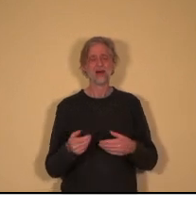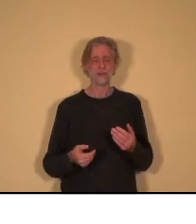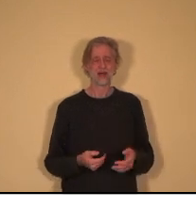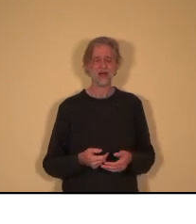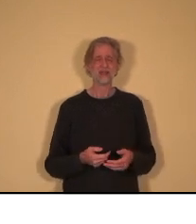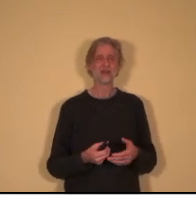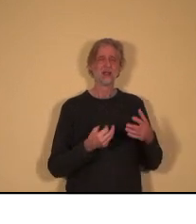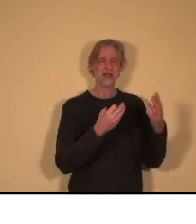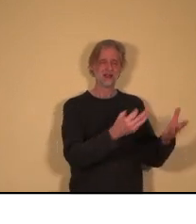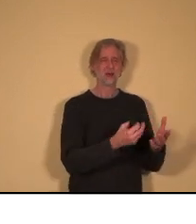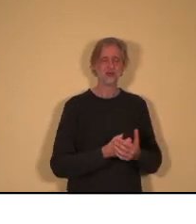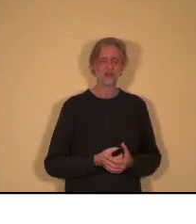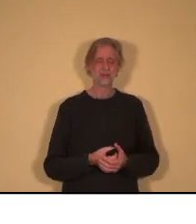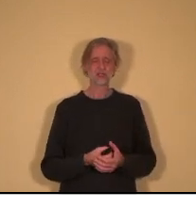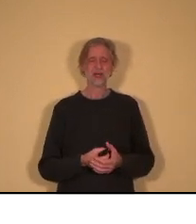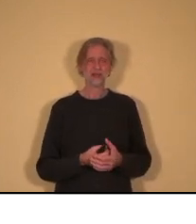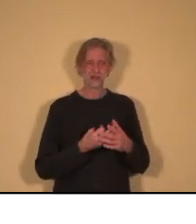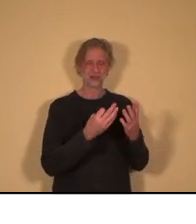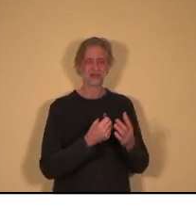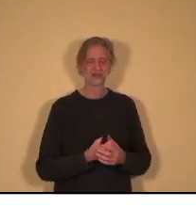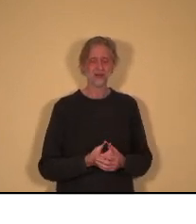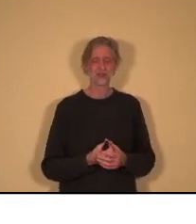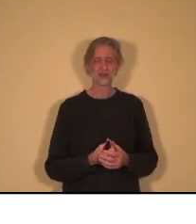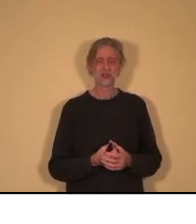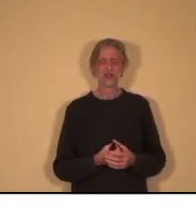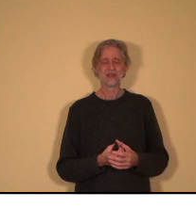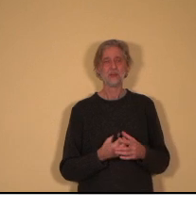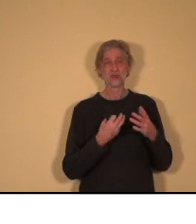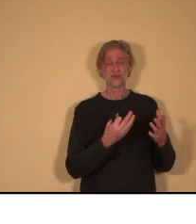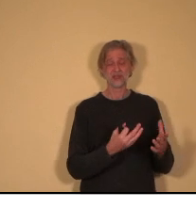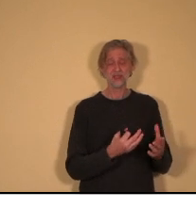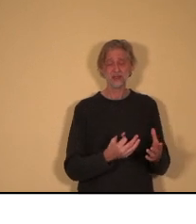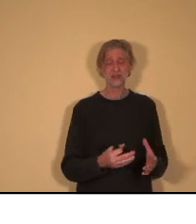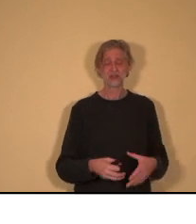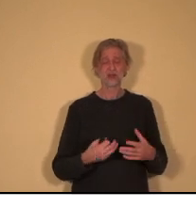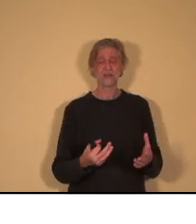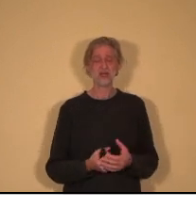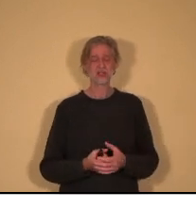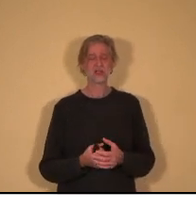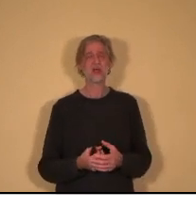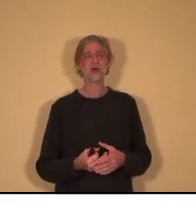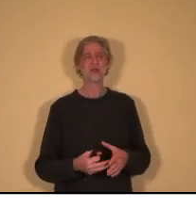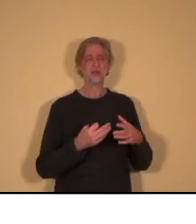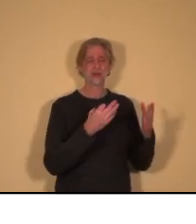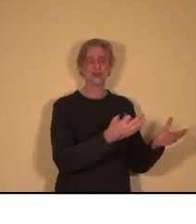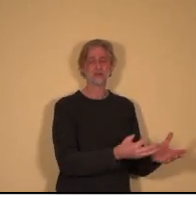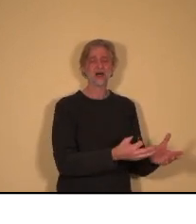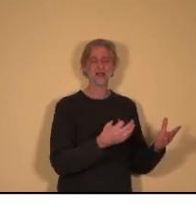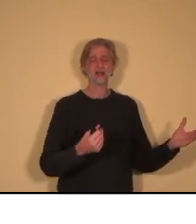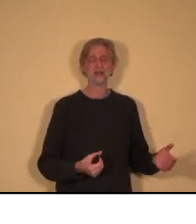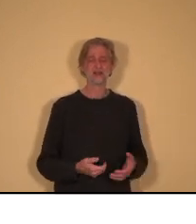haben drei Bereiche. Erstmal müssen wir es abscheiden, das ist das Capture. Dann müssen wir es verdichten, das ist die Compression. Und dann müssen wir